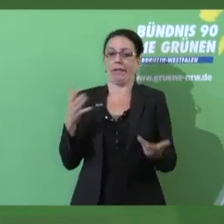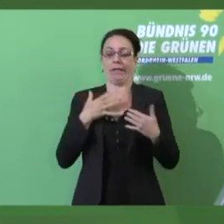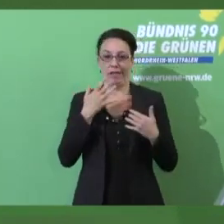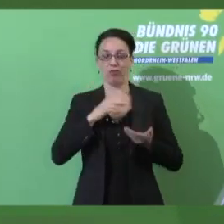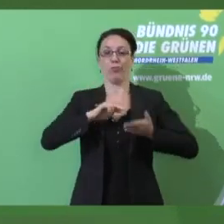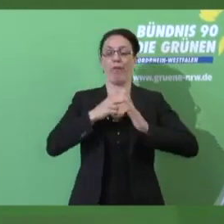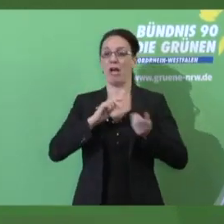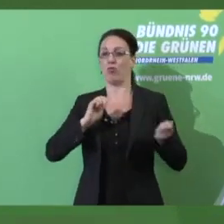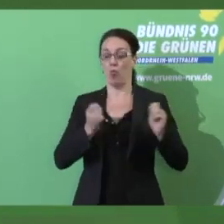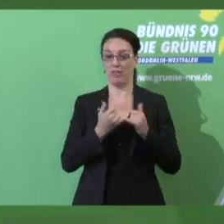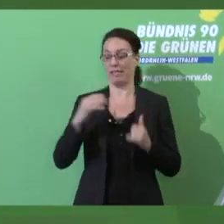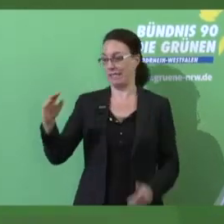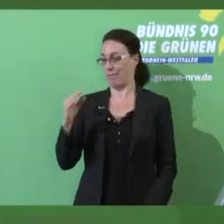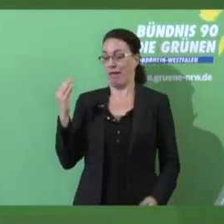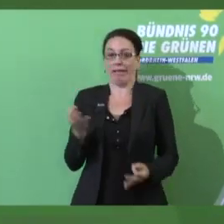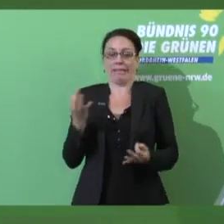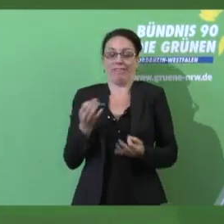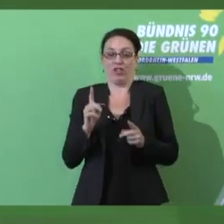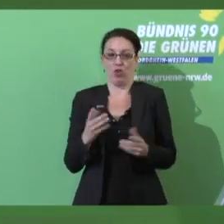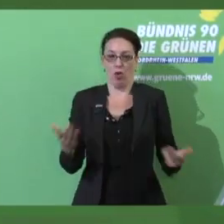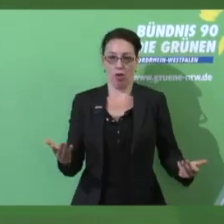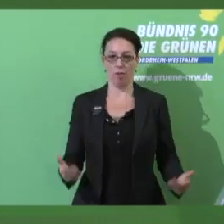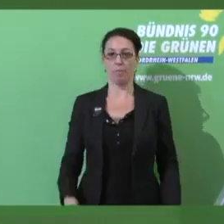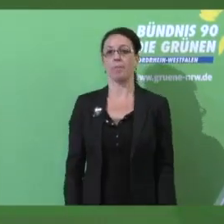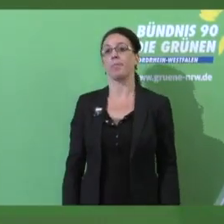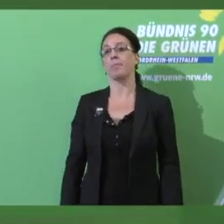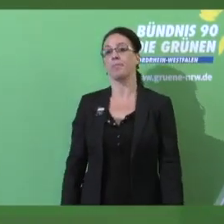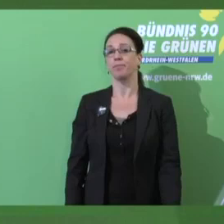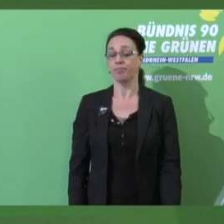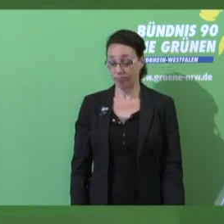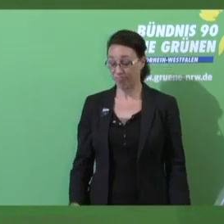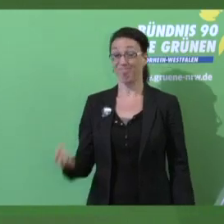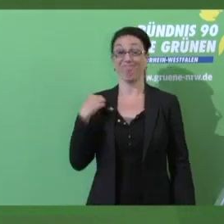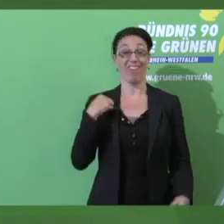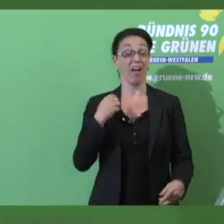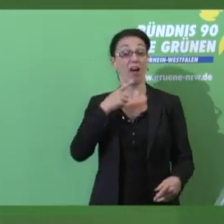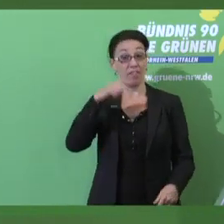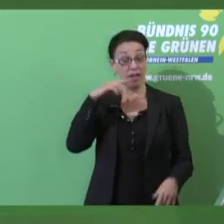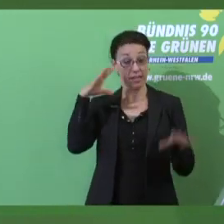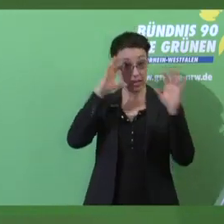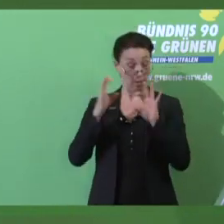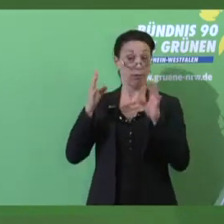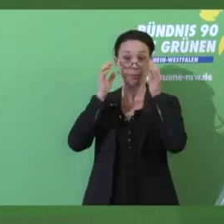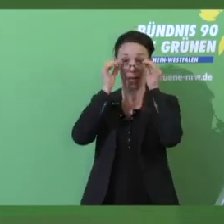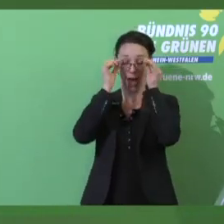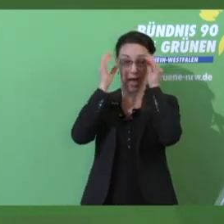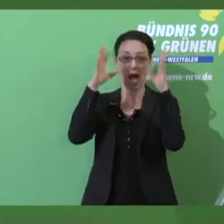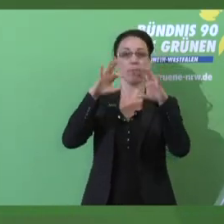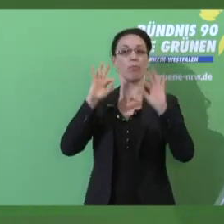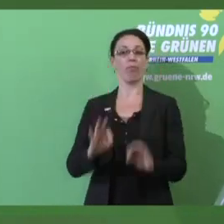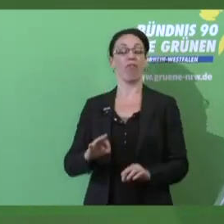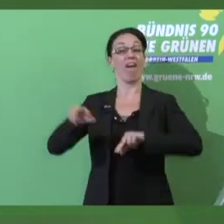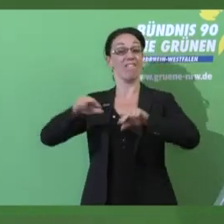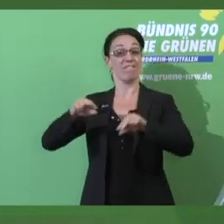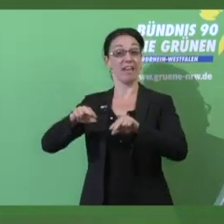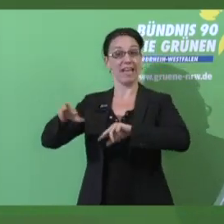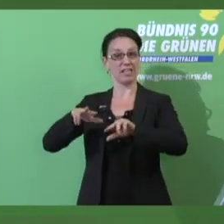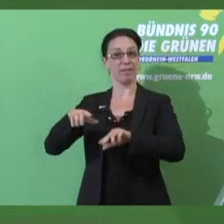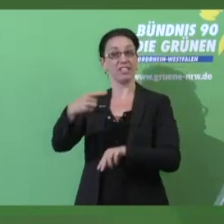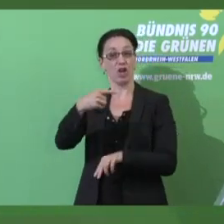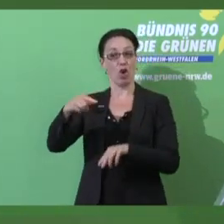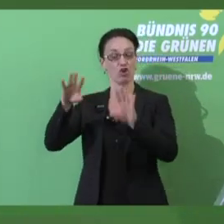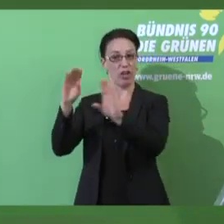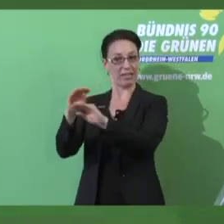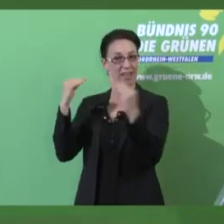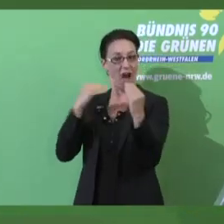umzusetzen, was hier dringend notwendig wäre. Jetzt gab es am Freitagabend die Nachricht vom Verkehrsminister Groschek,